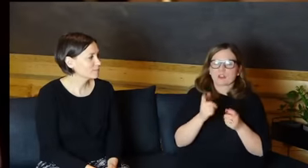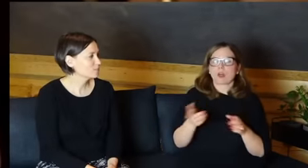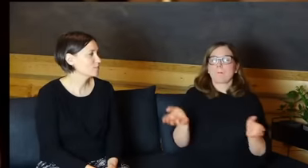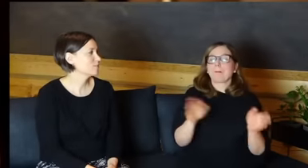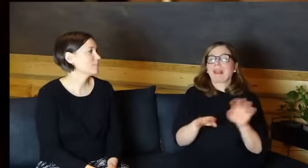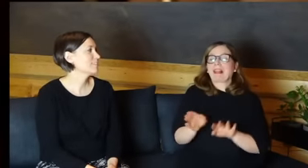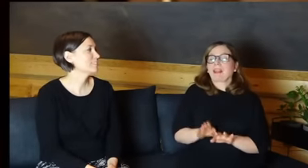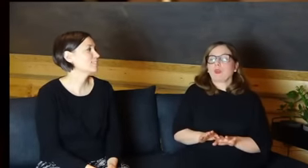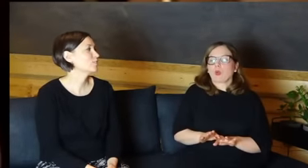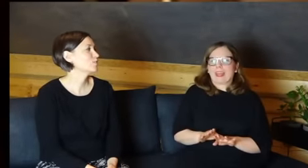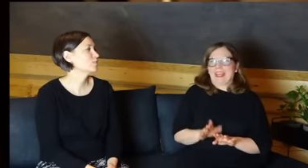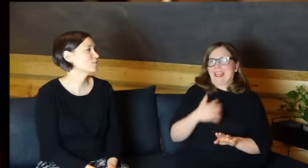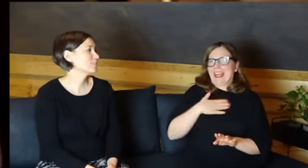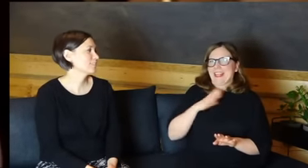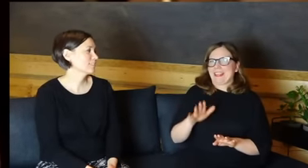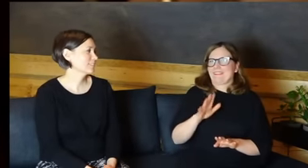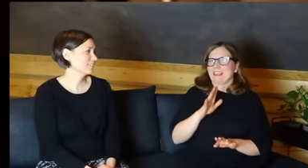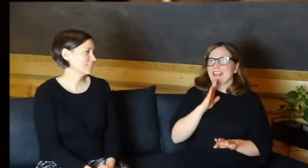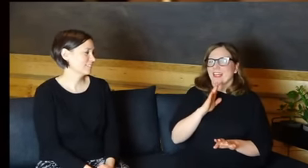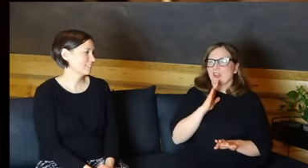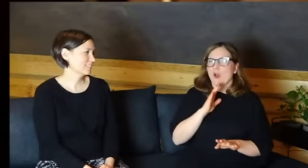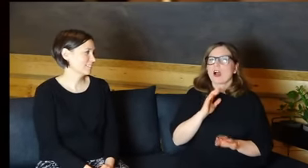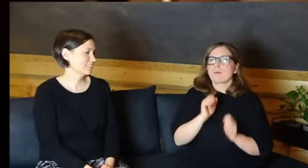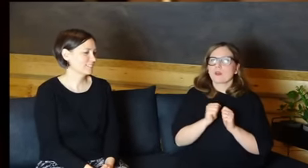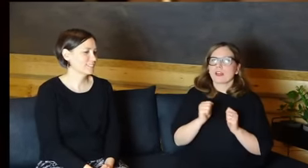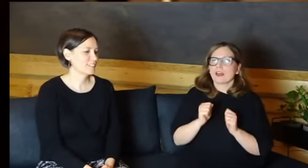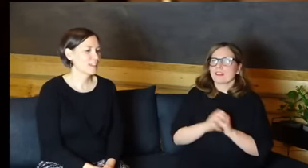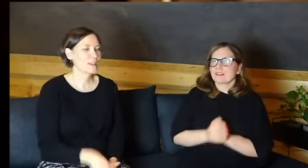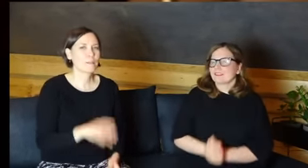sit tarvitse kertoa nätisti, mutta